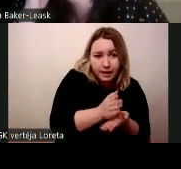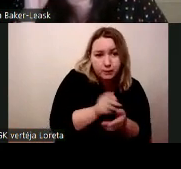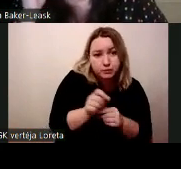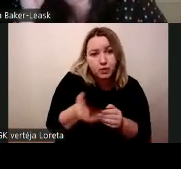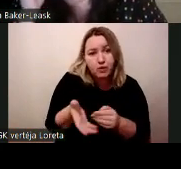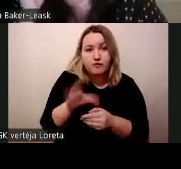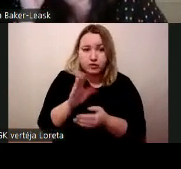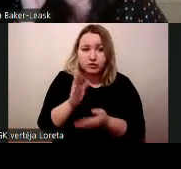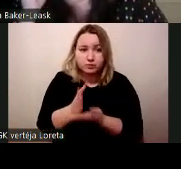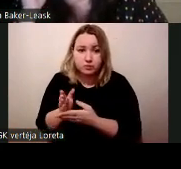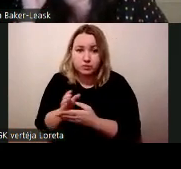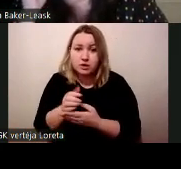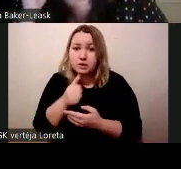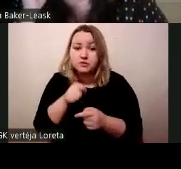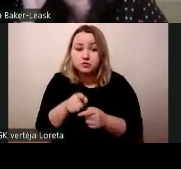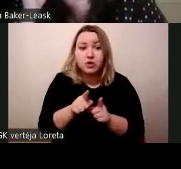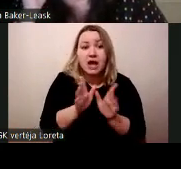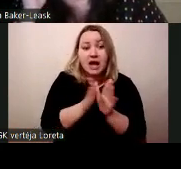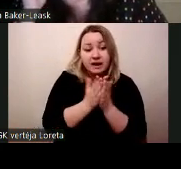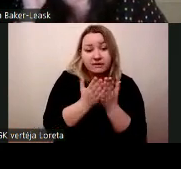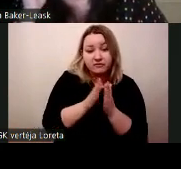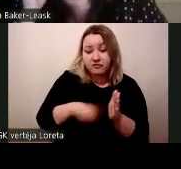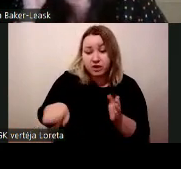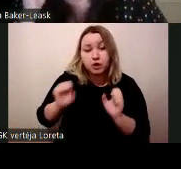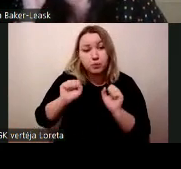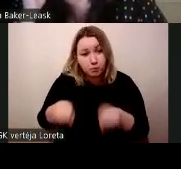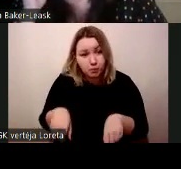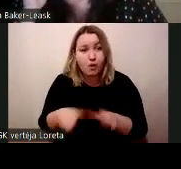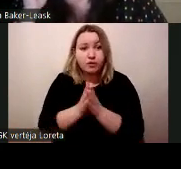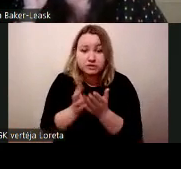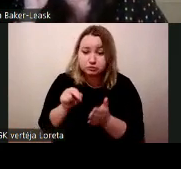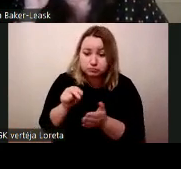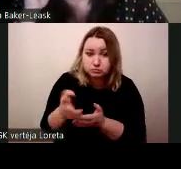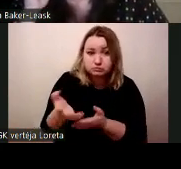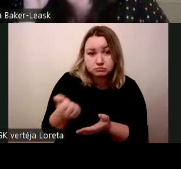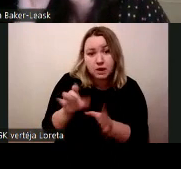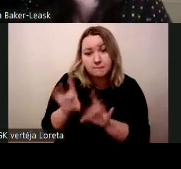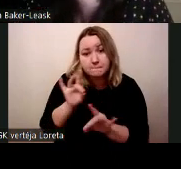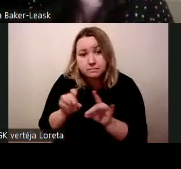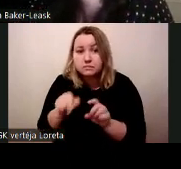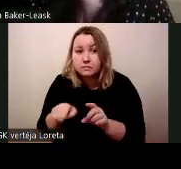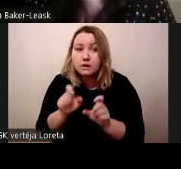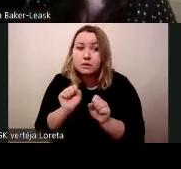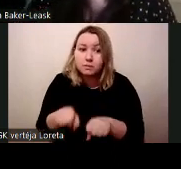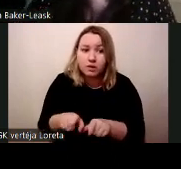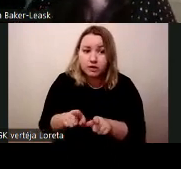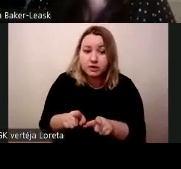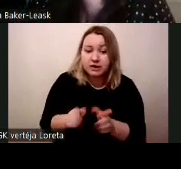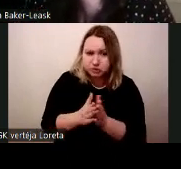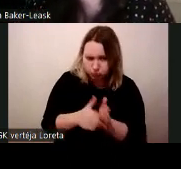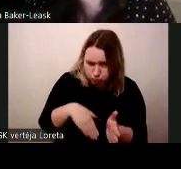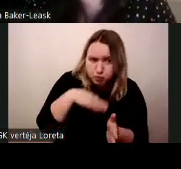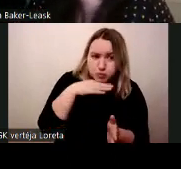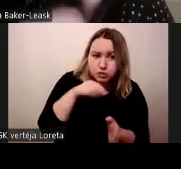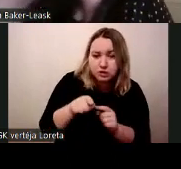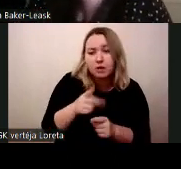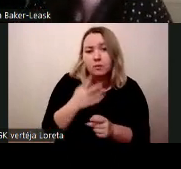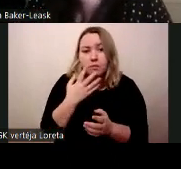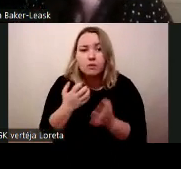turi prieigą prie knygų, kurias jie nori skaityti, ar pakankama ta prieiga, ar jie gali pasirinkti, ką jie skaitys, ar jie